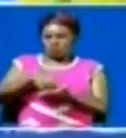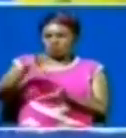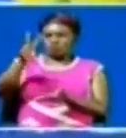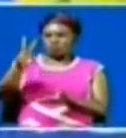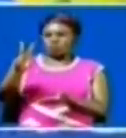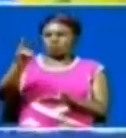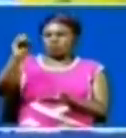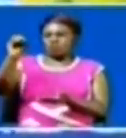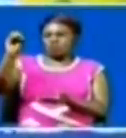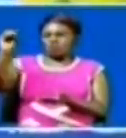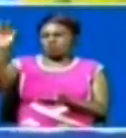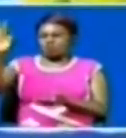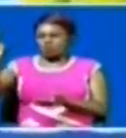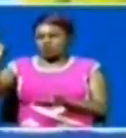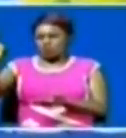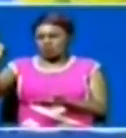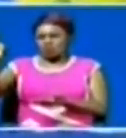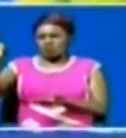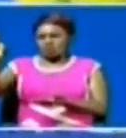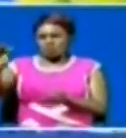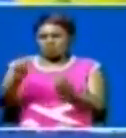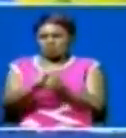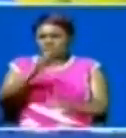2003 nikaingia na Kibaki.